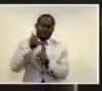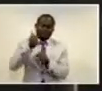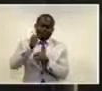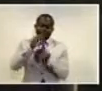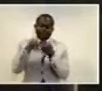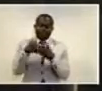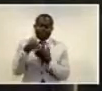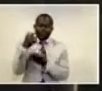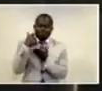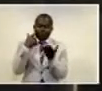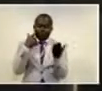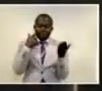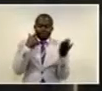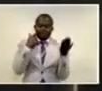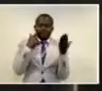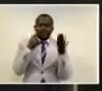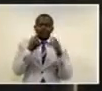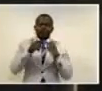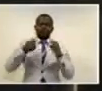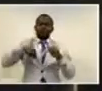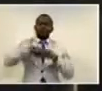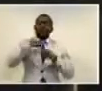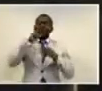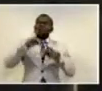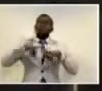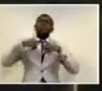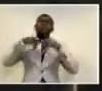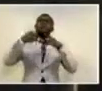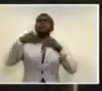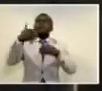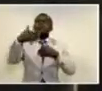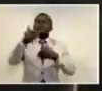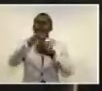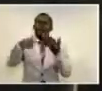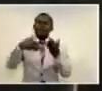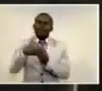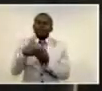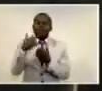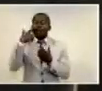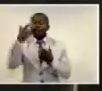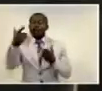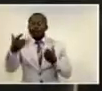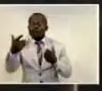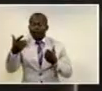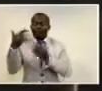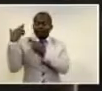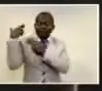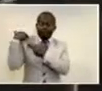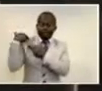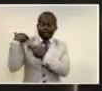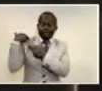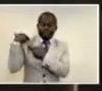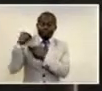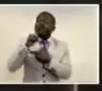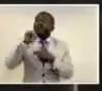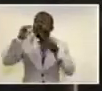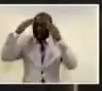ibyangombwa naho ntabwo tuzabaha buri muntu wese akavuga buri wese ugasanga n'ababishinzwe